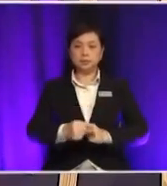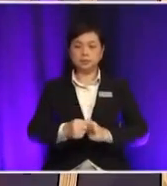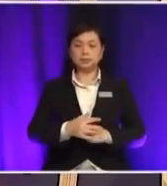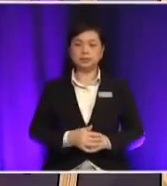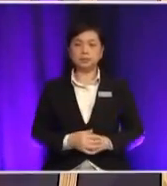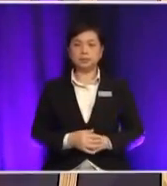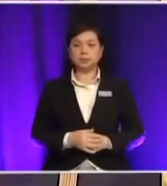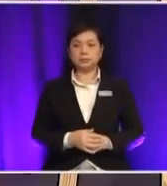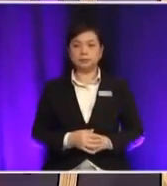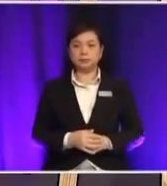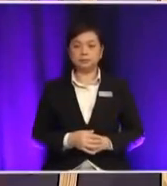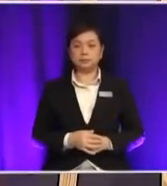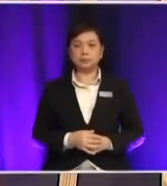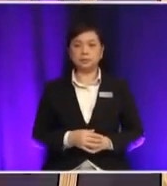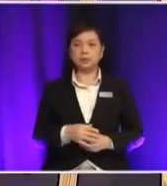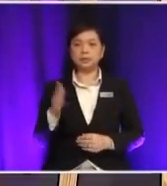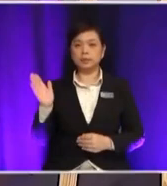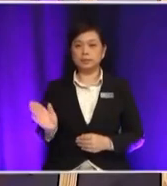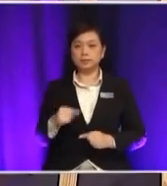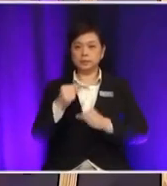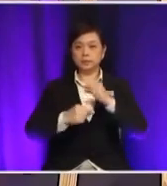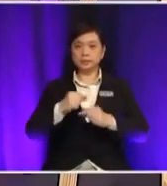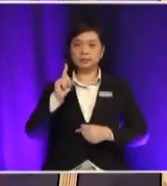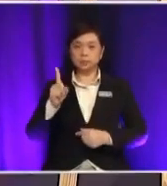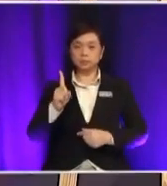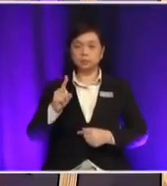kan ini adalah generasi dua